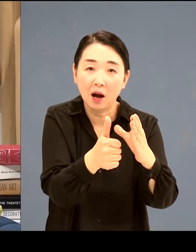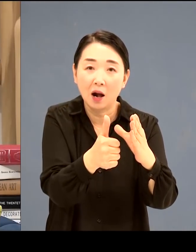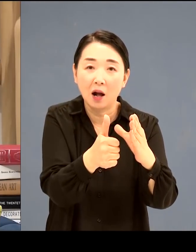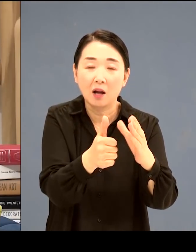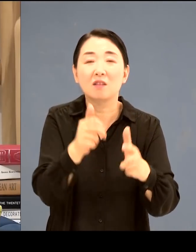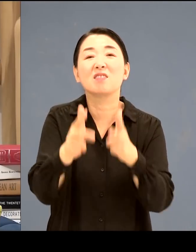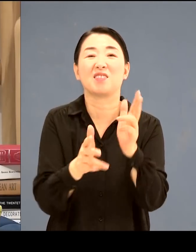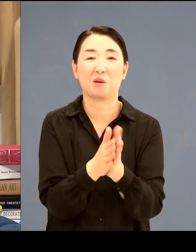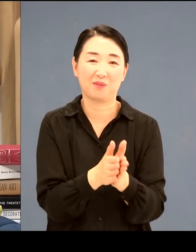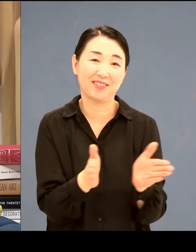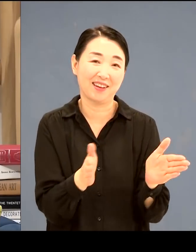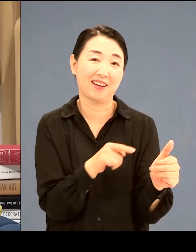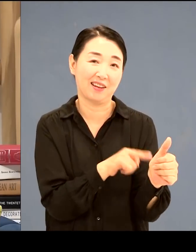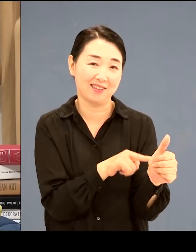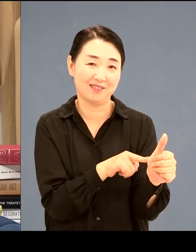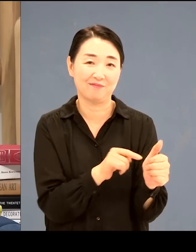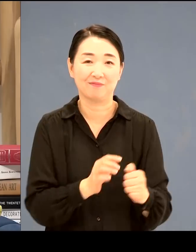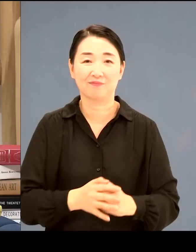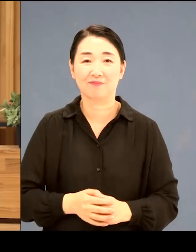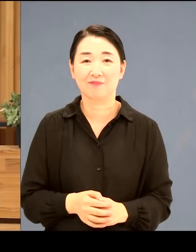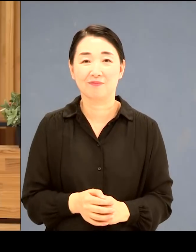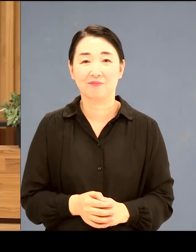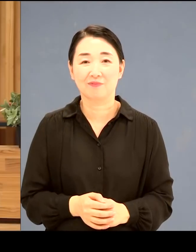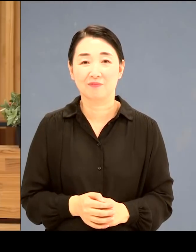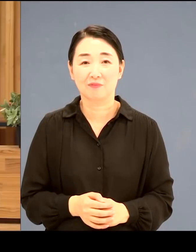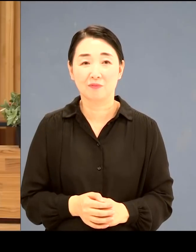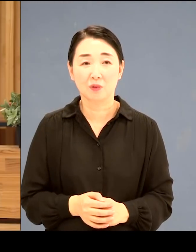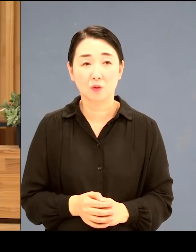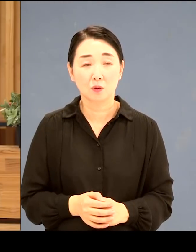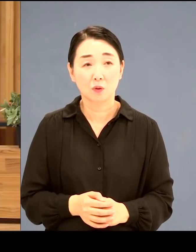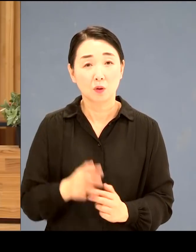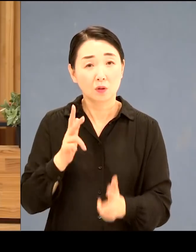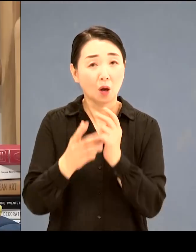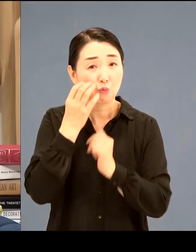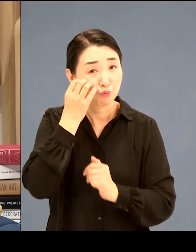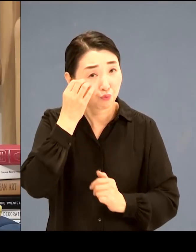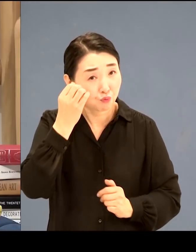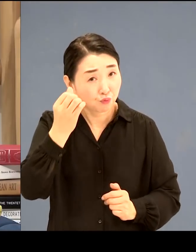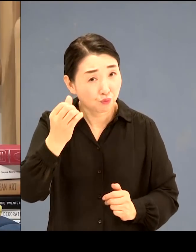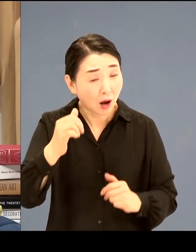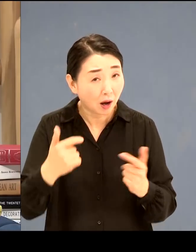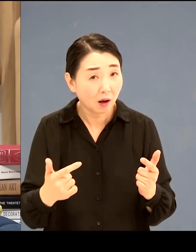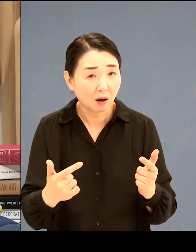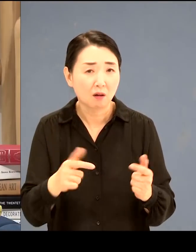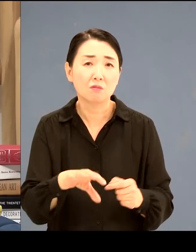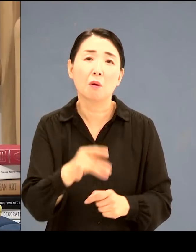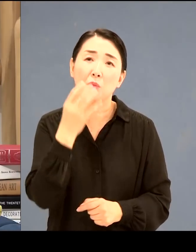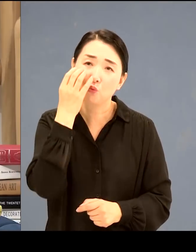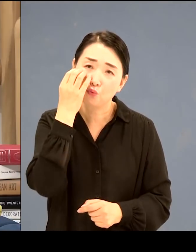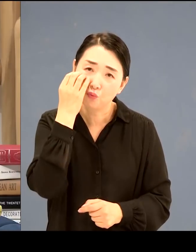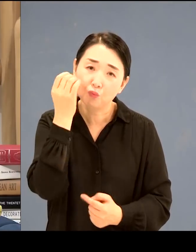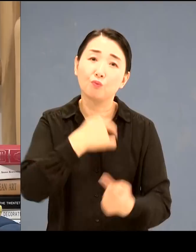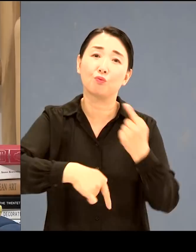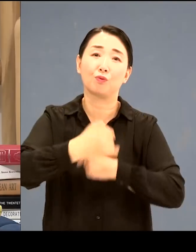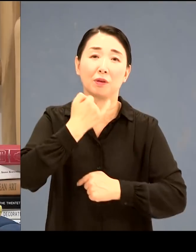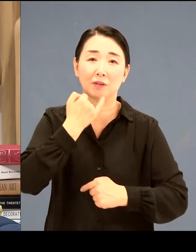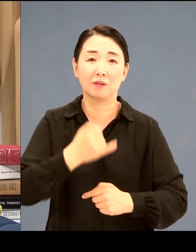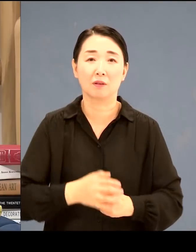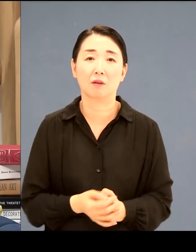처음 시작했던 사람이에요. 그래요? 네. 그거 잘 되지 않았을까요? 처음에 잘 됐는데 네. 저희